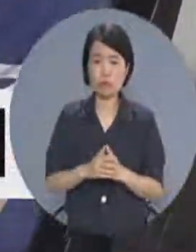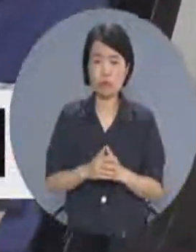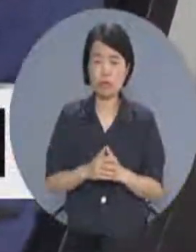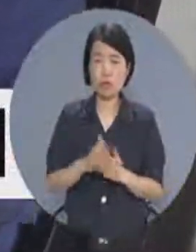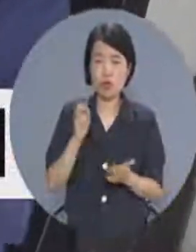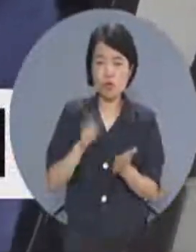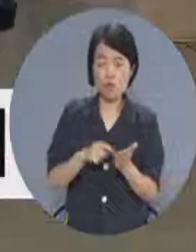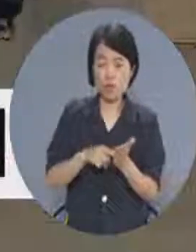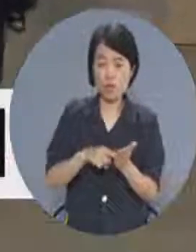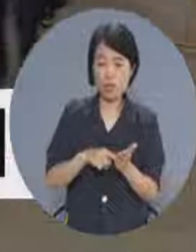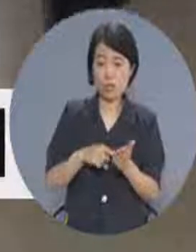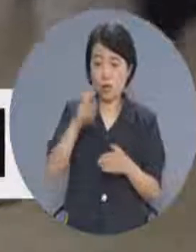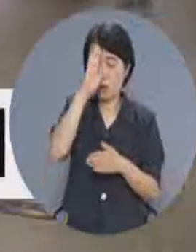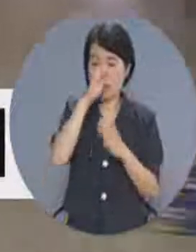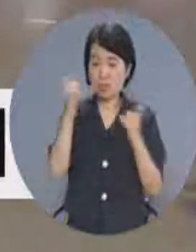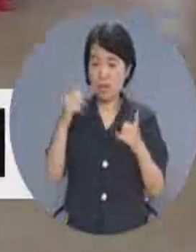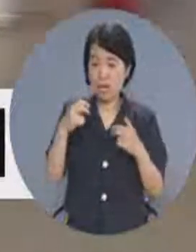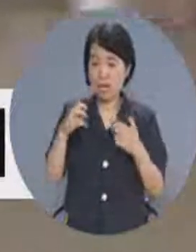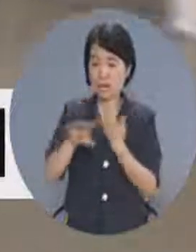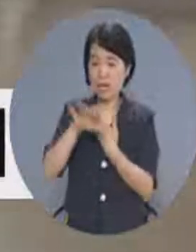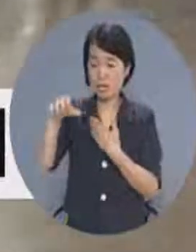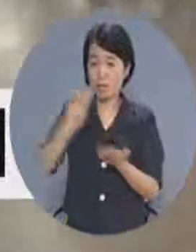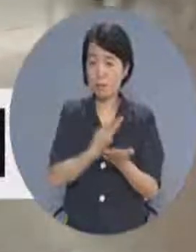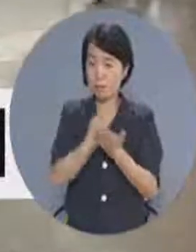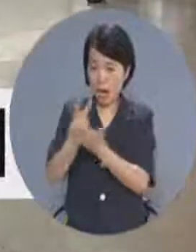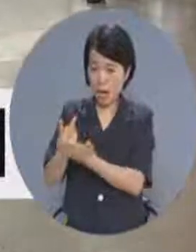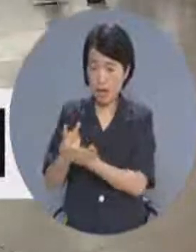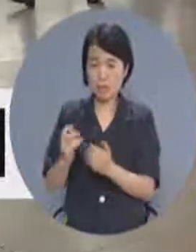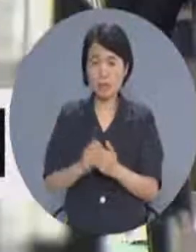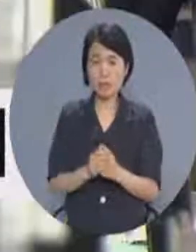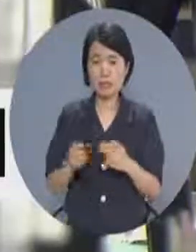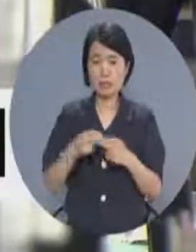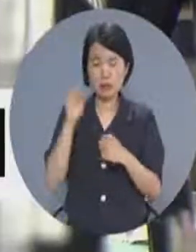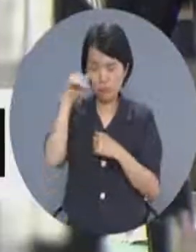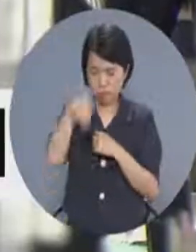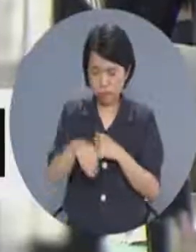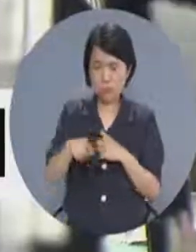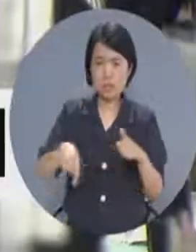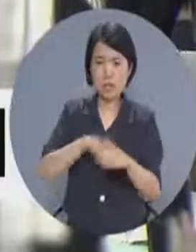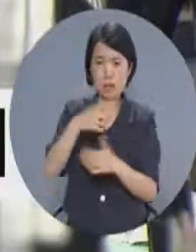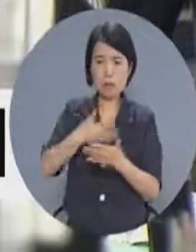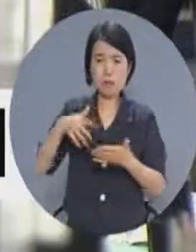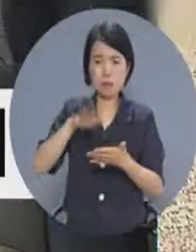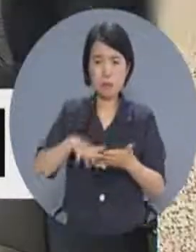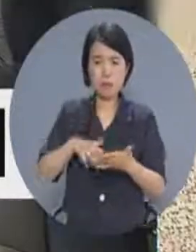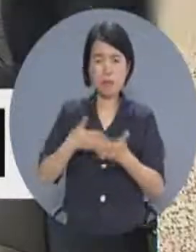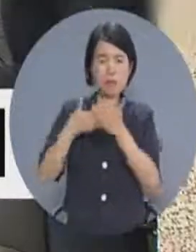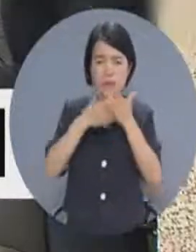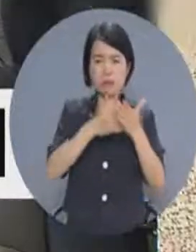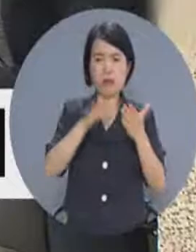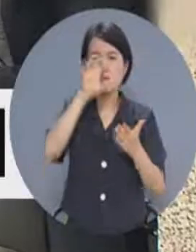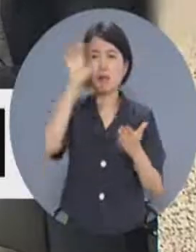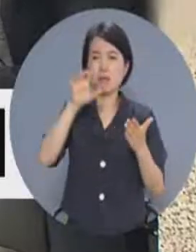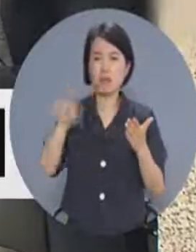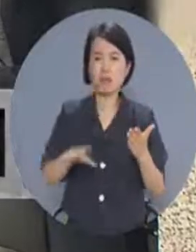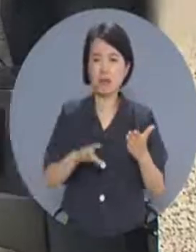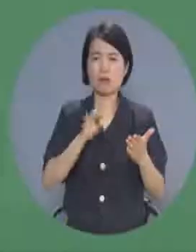중증 응급환자 유출률 등 의료 낙후성을 뒷받침하는 지표들만 주장하는 전략을 펴고 있는